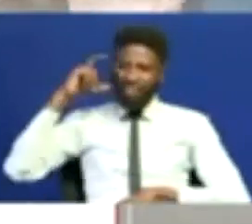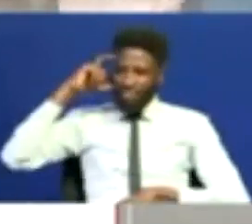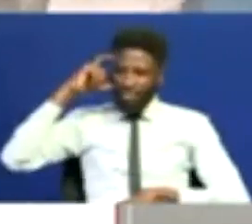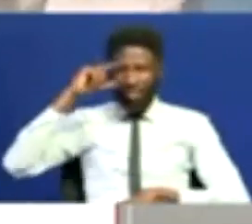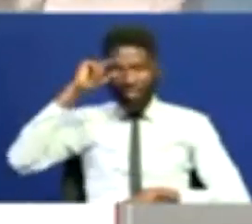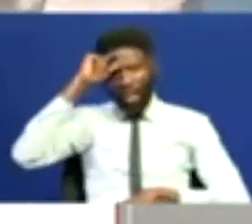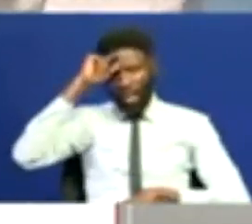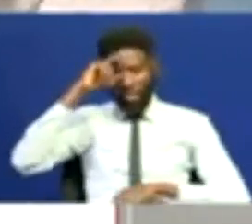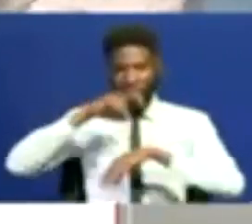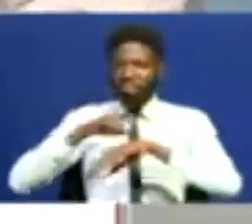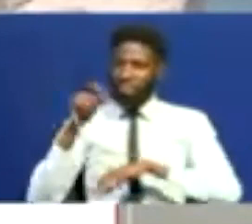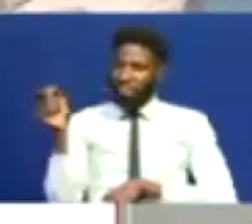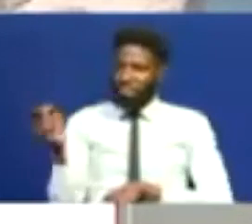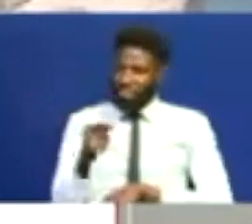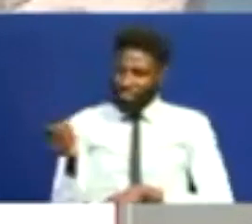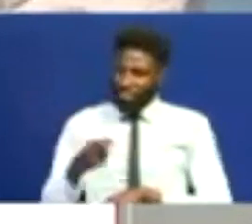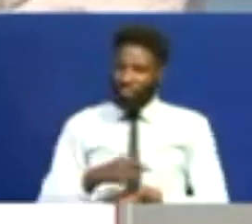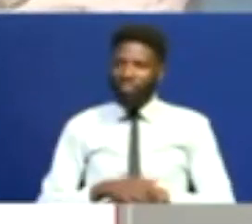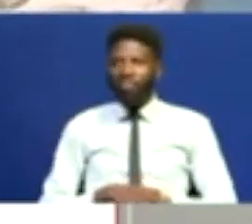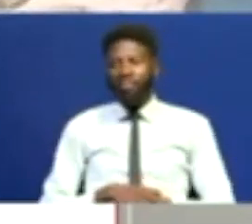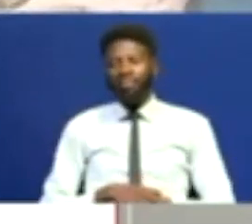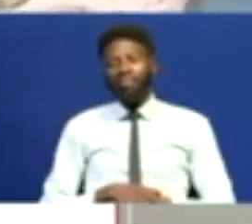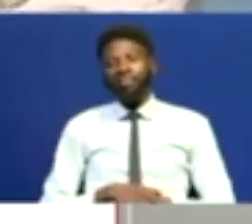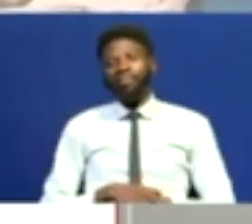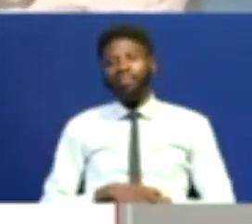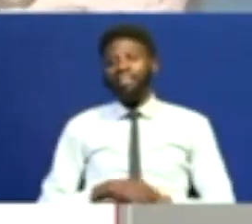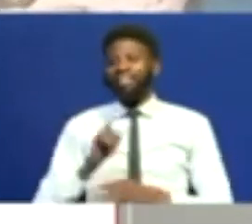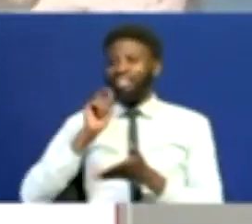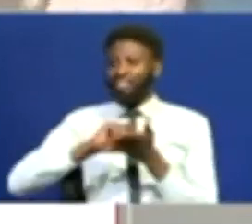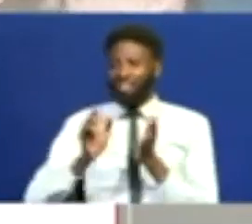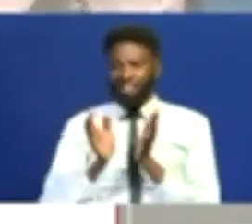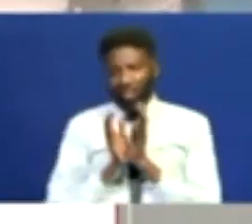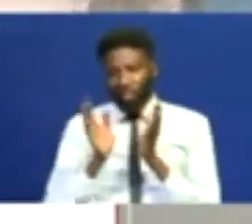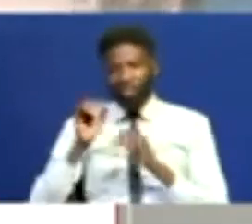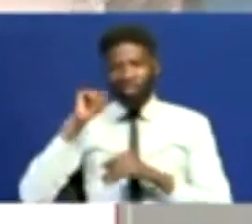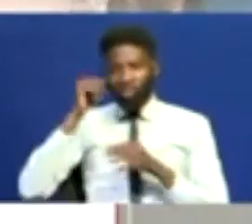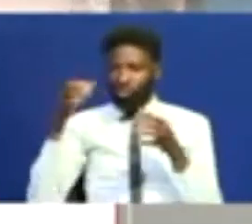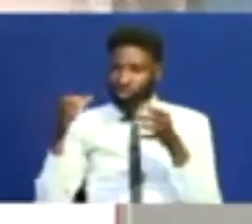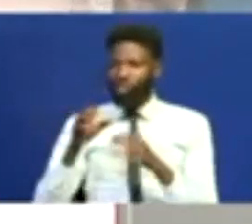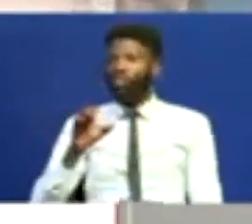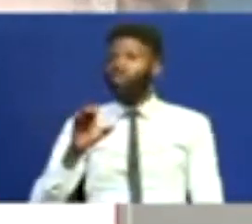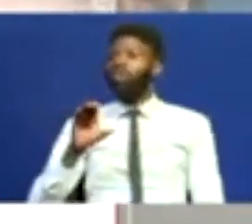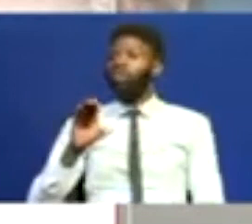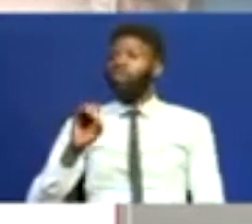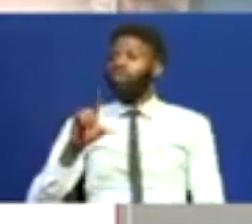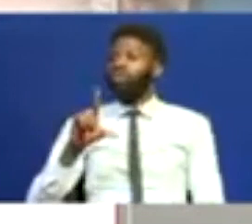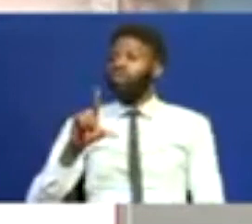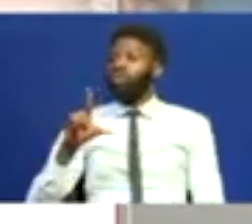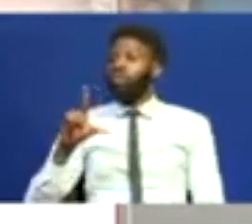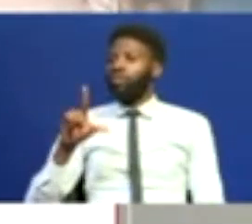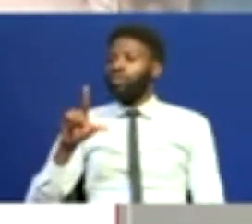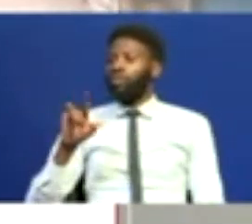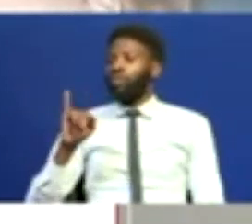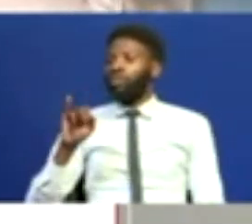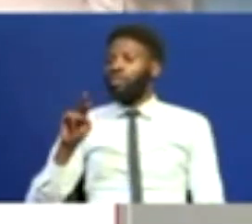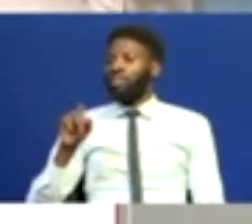katika mishahara yao. Katibu mkuu wa chama hicho Collins Oyuu amesema kuwa si haki kuwatoza walimu kiwango cha juu cha